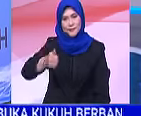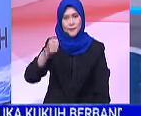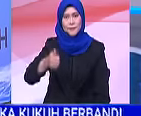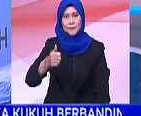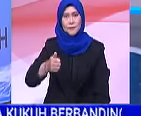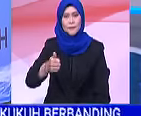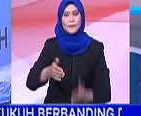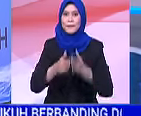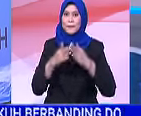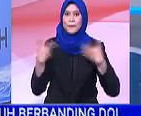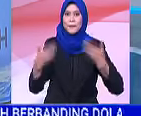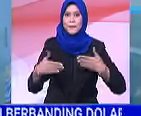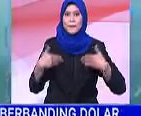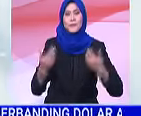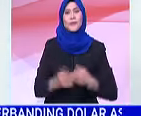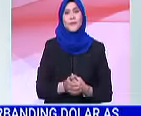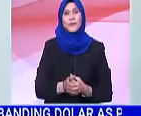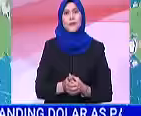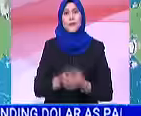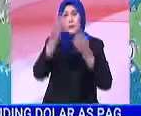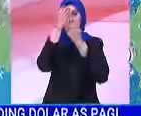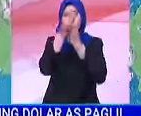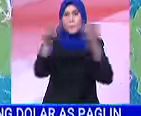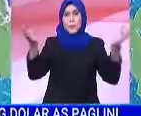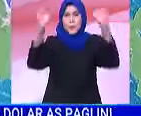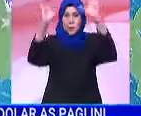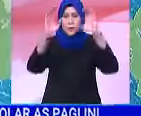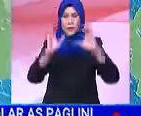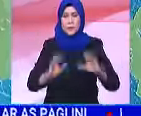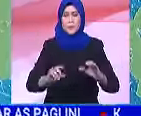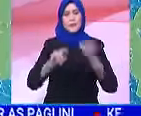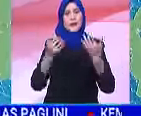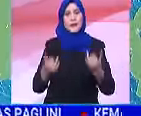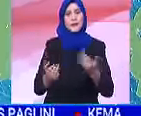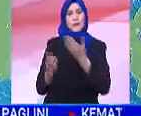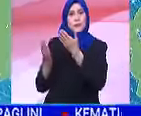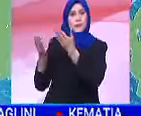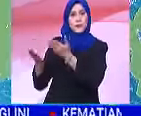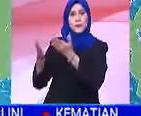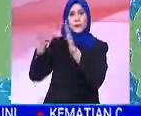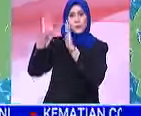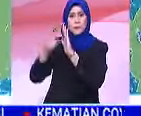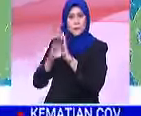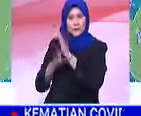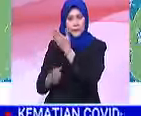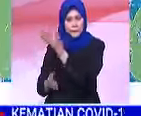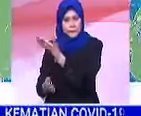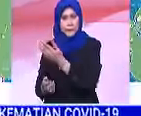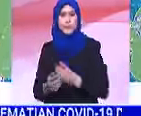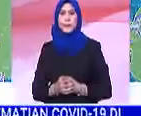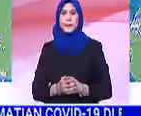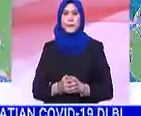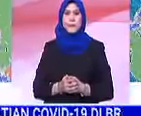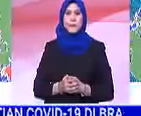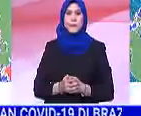Assalamualaikum dan salam sejahtera. Laporan cuaca pada petang ini dimulakan dengan melihat kepada paparan imej satelit semasa.